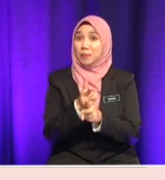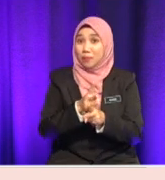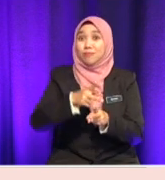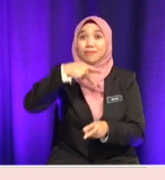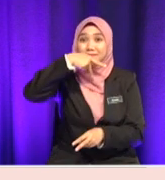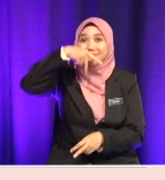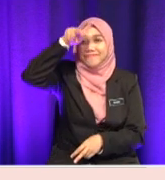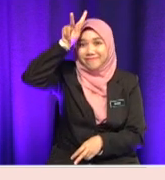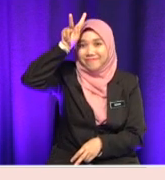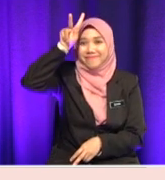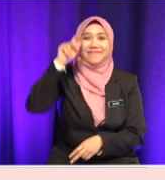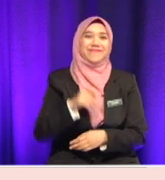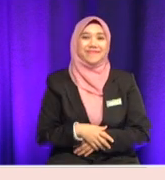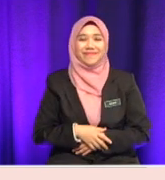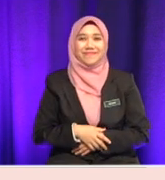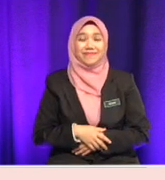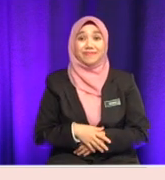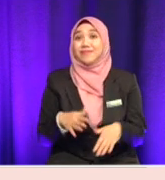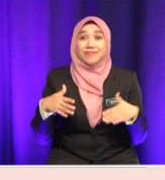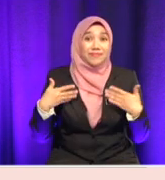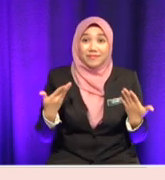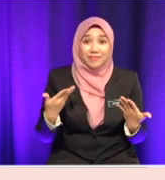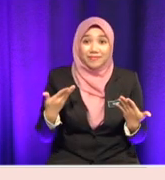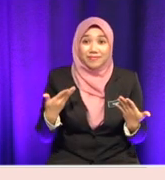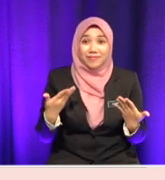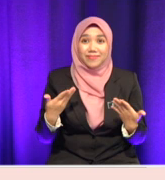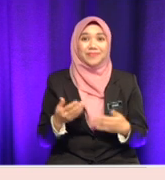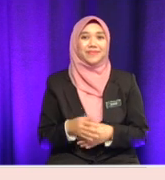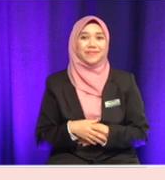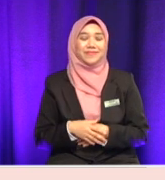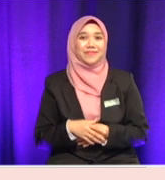peternak kambing bagaimana dengan Kaira